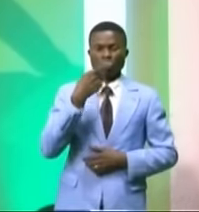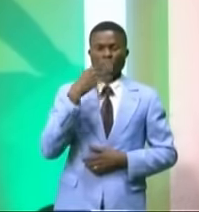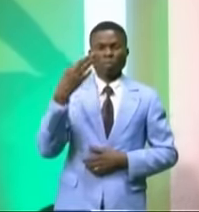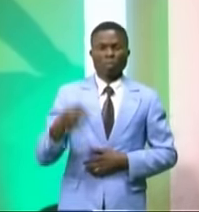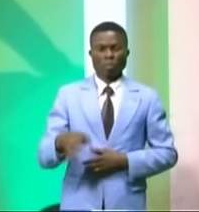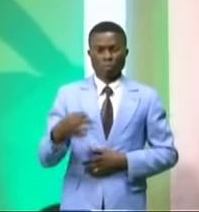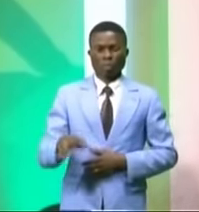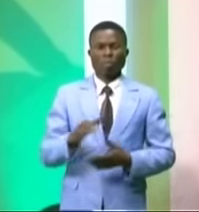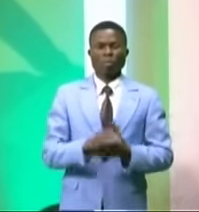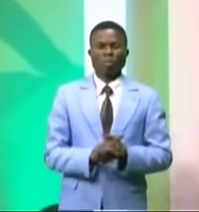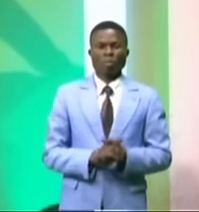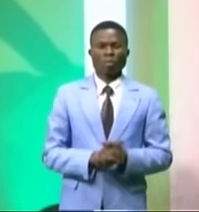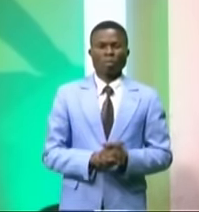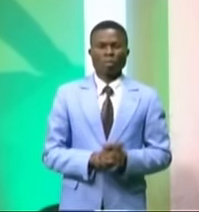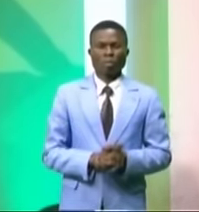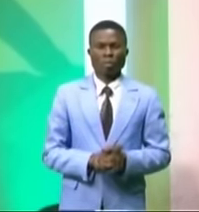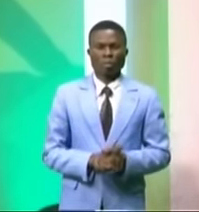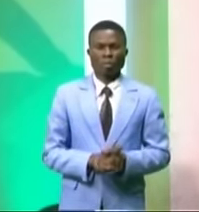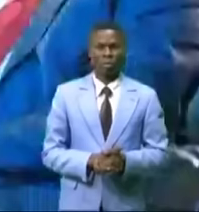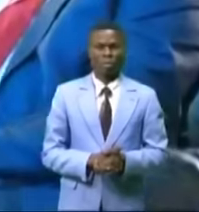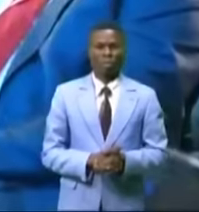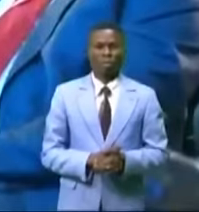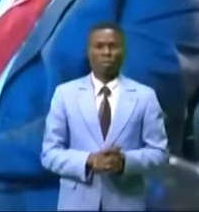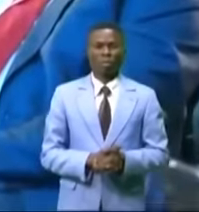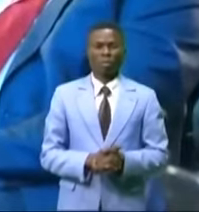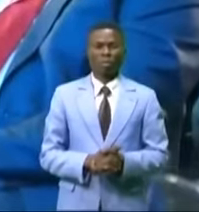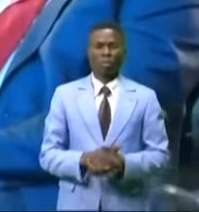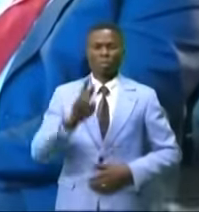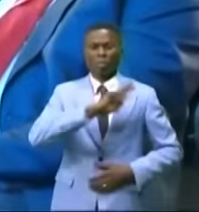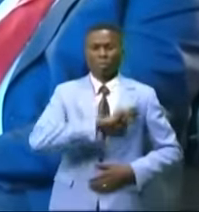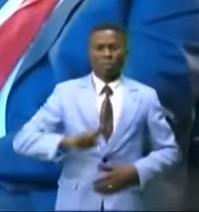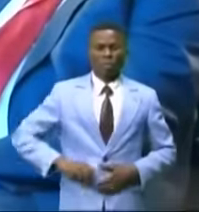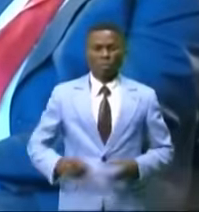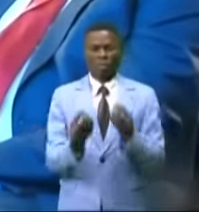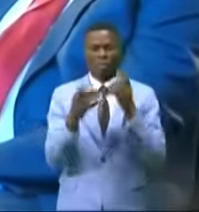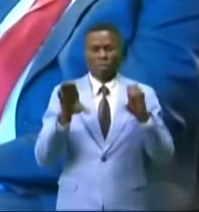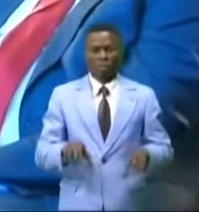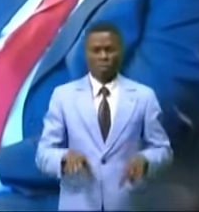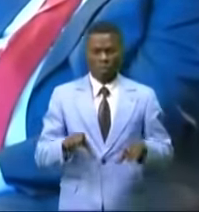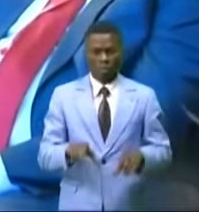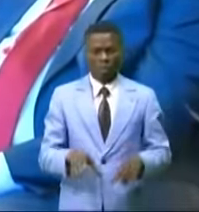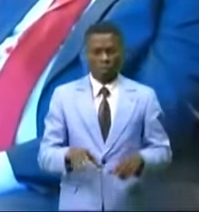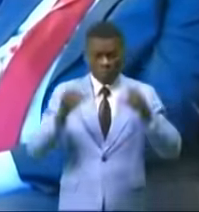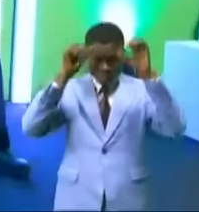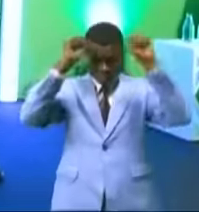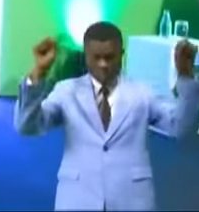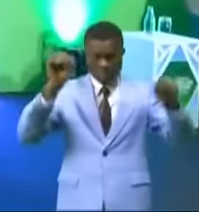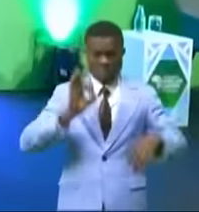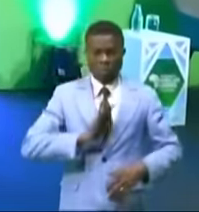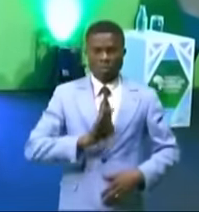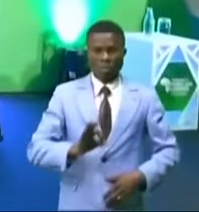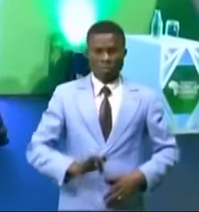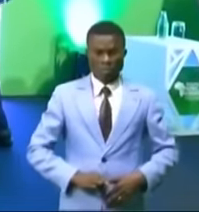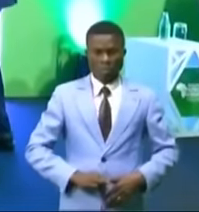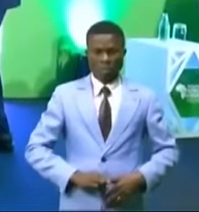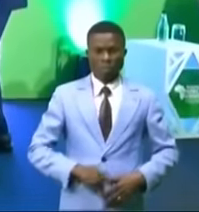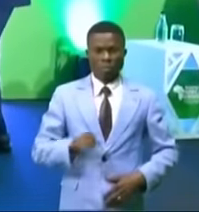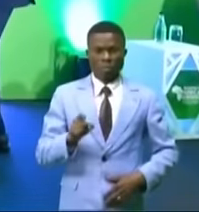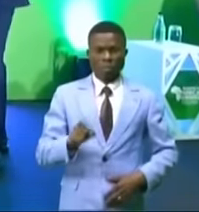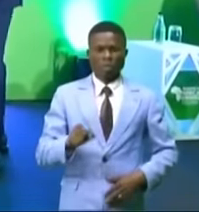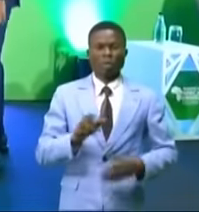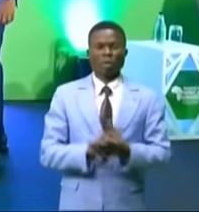as our official language. République démocratique du Congo, le président Félix Antoine Tshisekedi